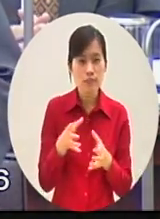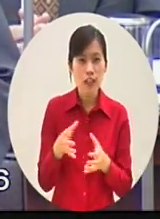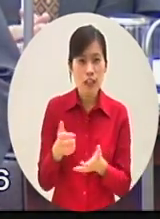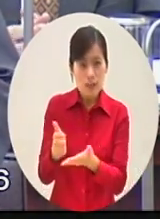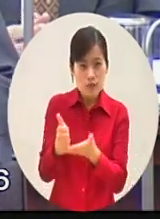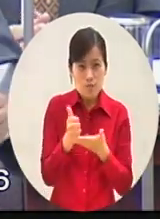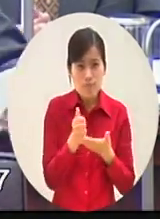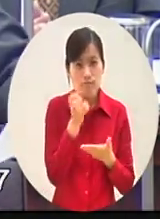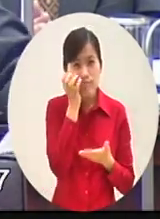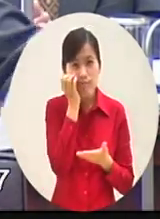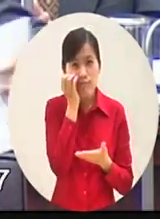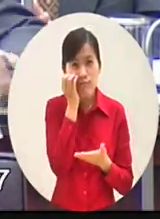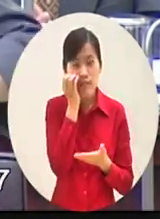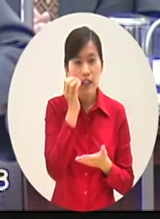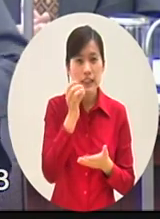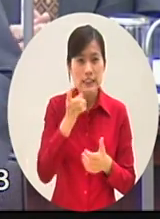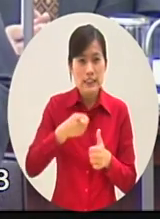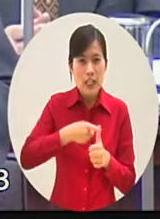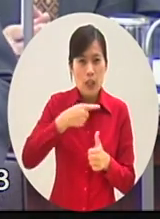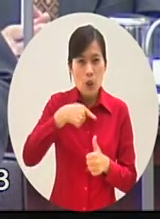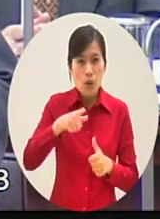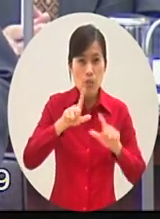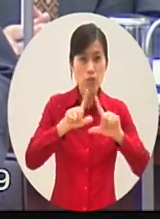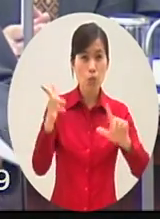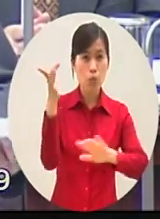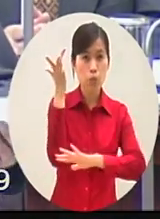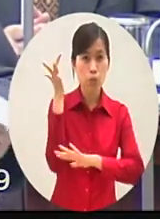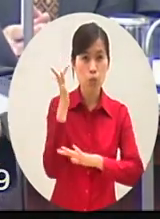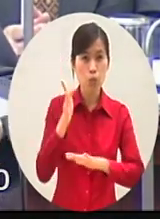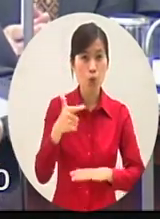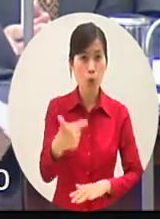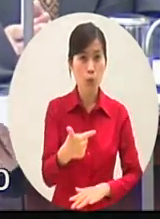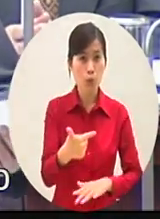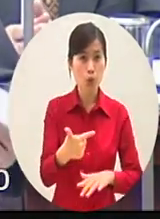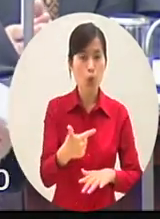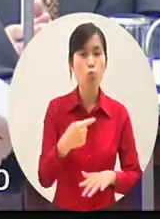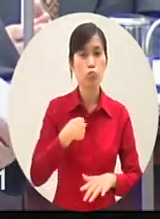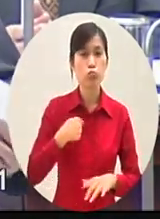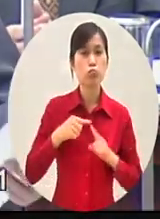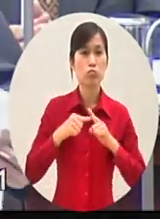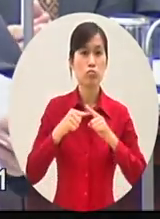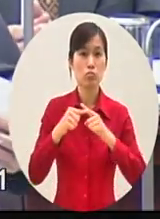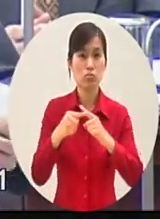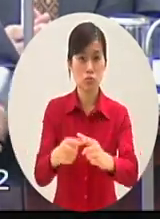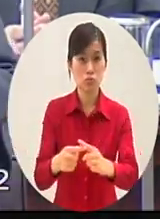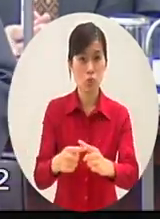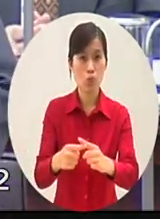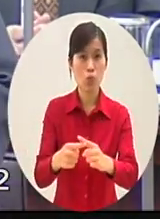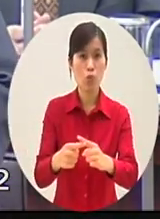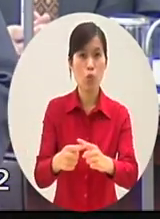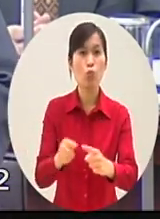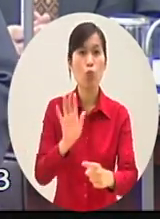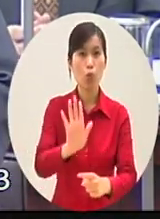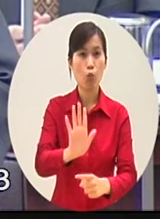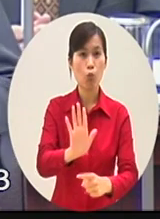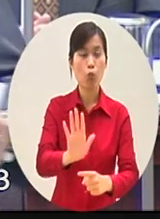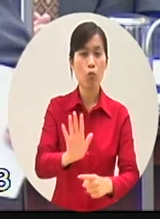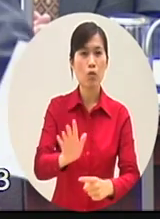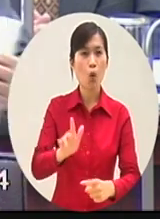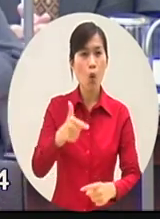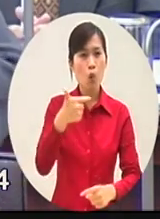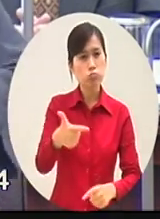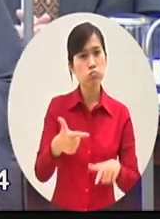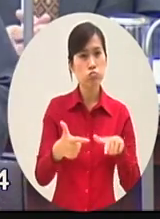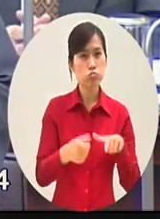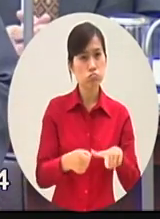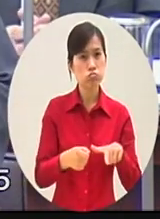大树那个六公顷外那个地方我去看过，我觉得那个地方也很漂亮。六公顷外当然要做